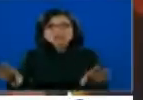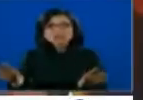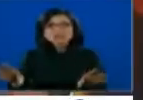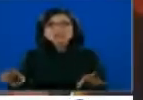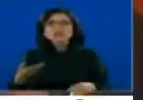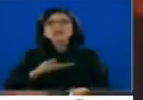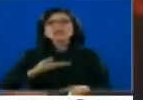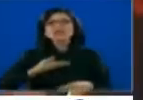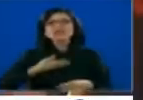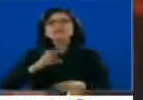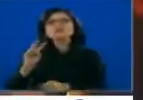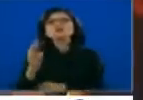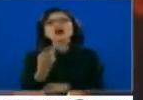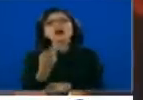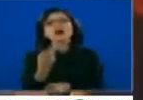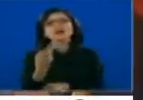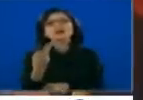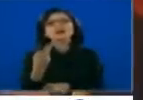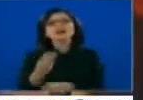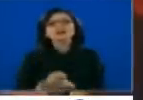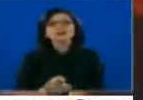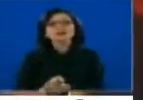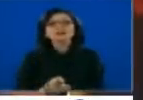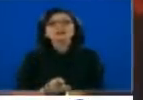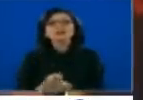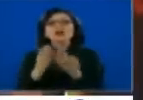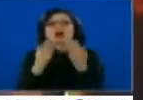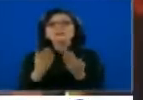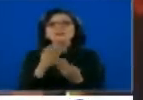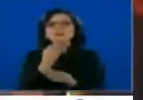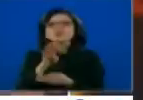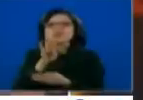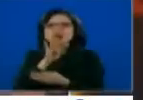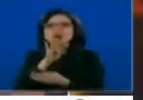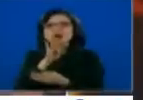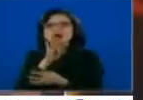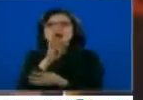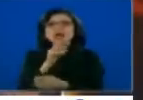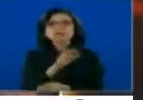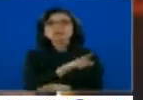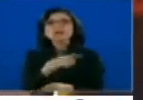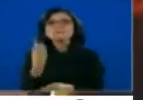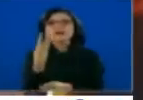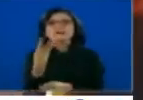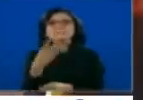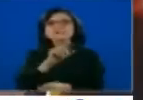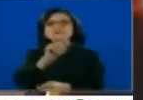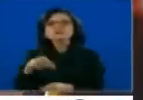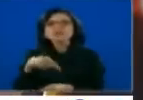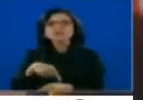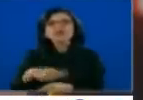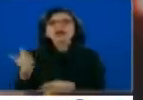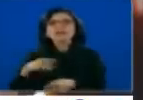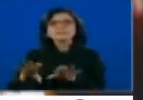menginginkan perubahan dan alhamdulillah selama 4 bulan ini kami bekerja